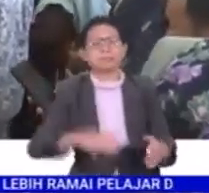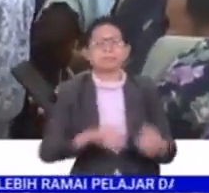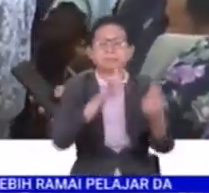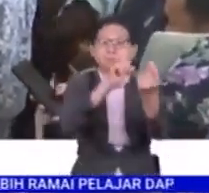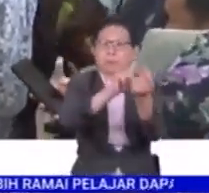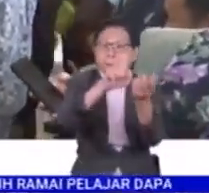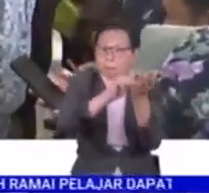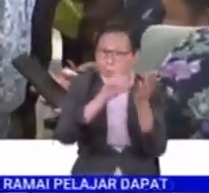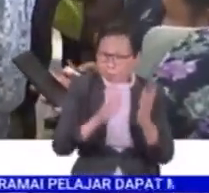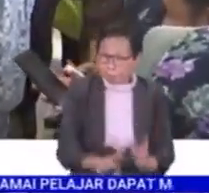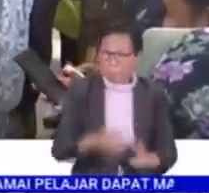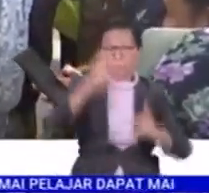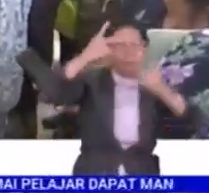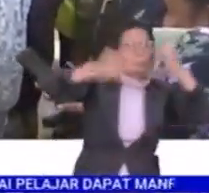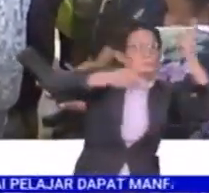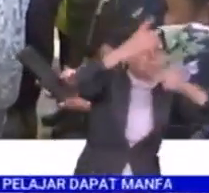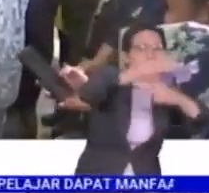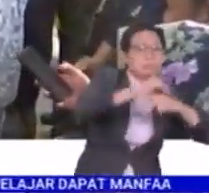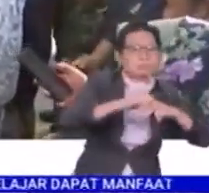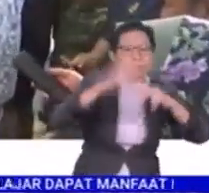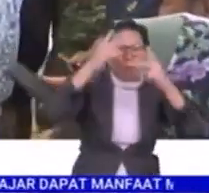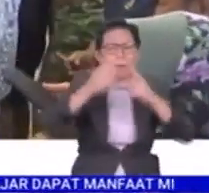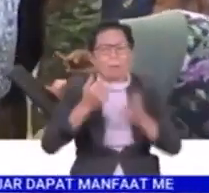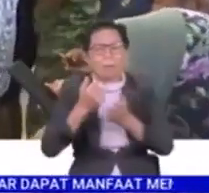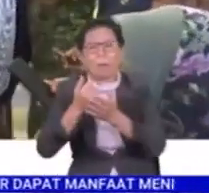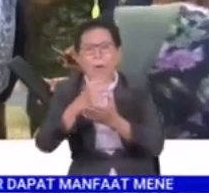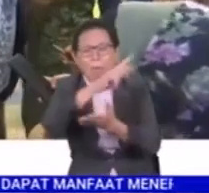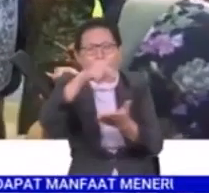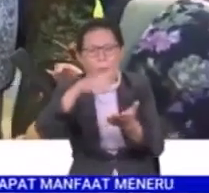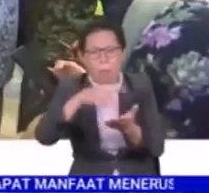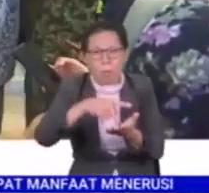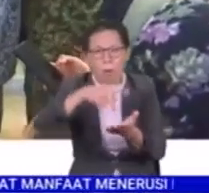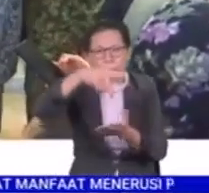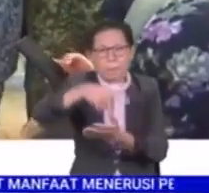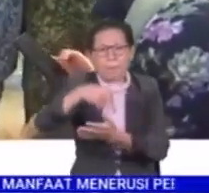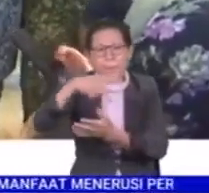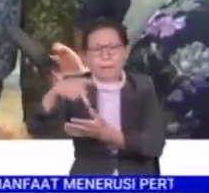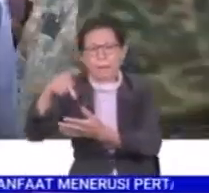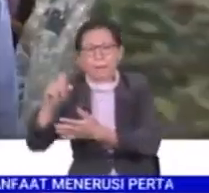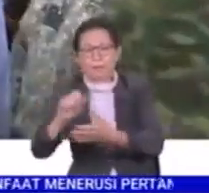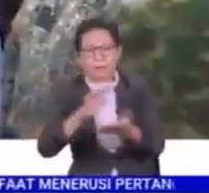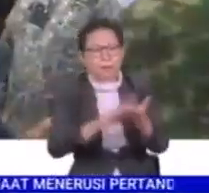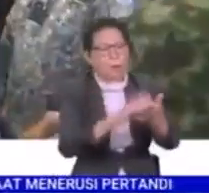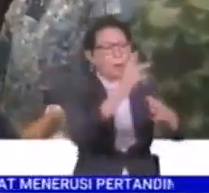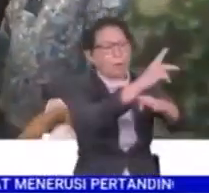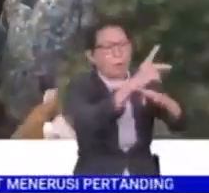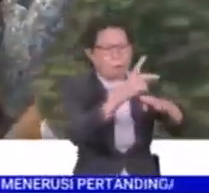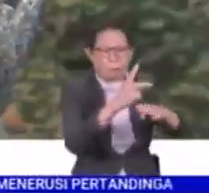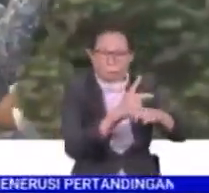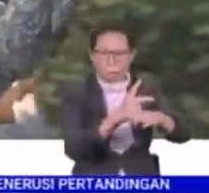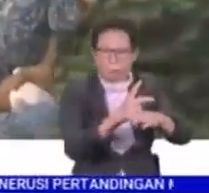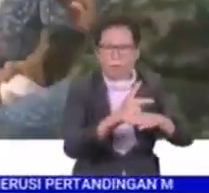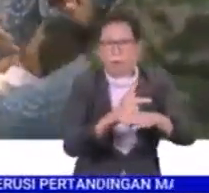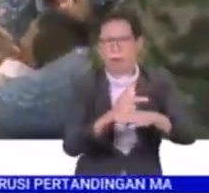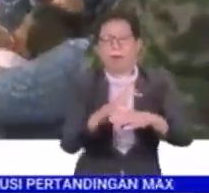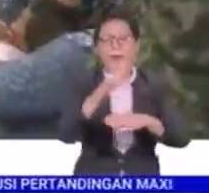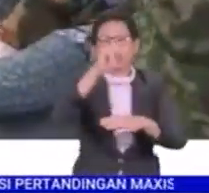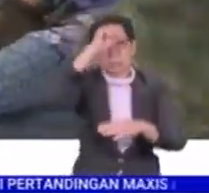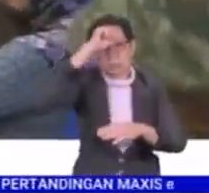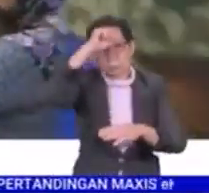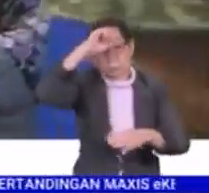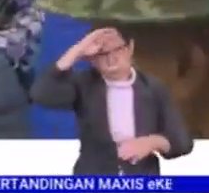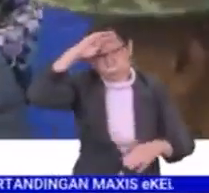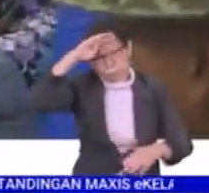Beliau ditemui media selepas melawat dan menyantuni mangsa di Pusat Pemindahan Sementara PPS Sekolah Kebangsaan Temenggung Abdul Rahman Segamat